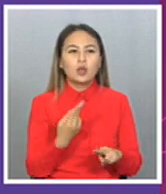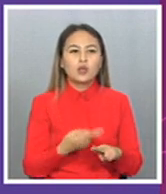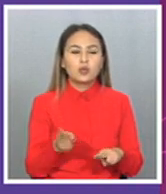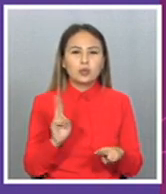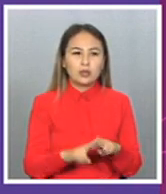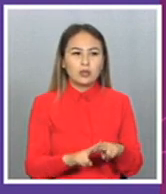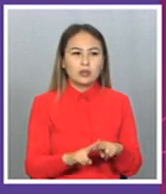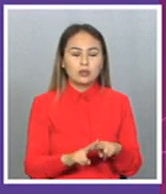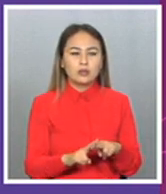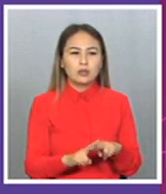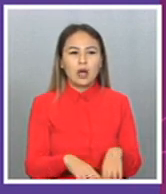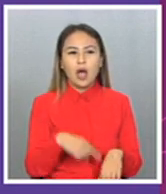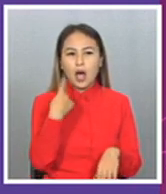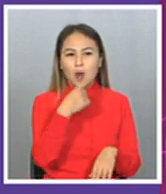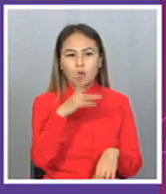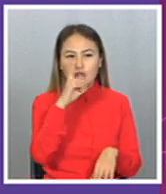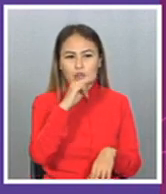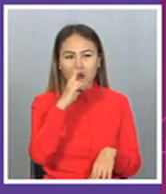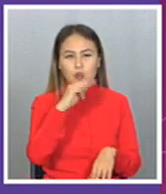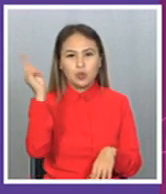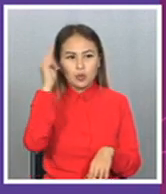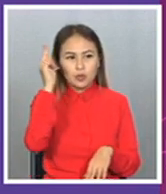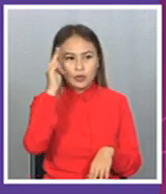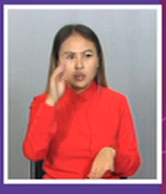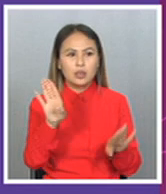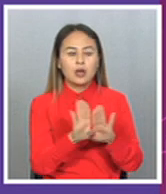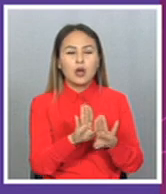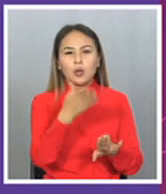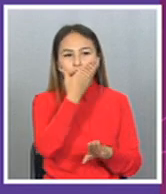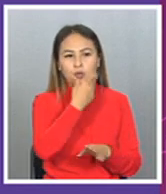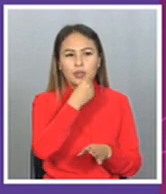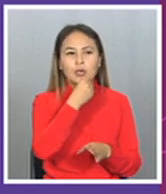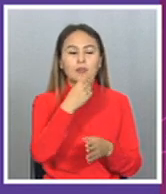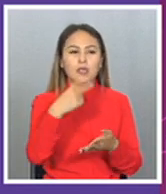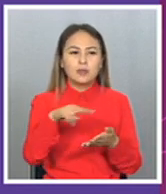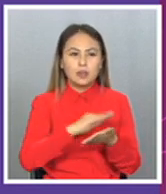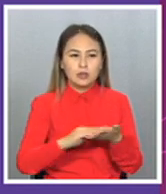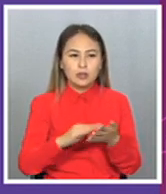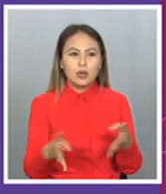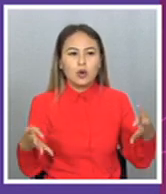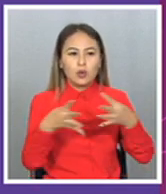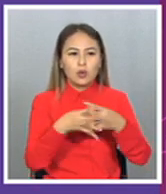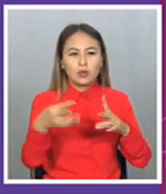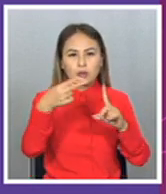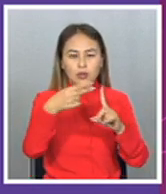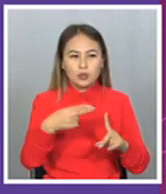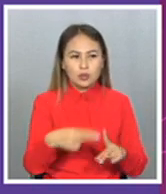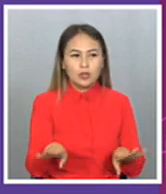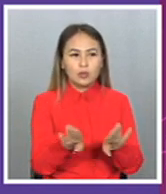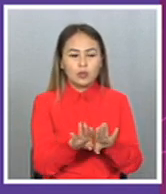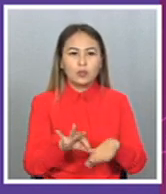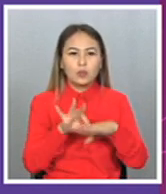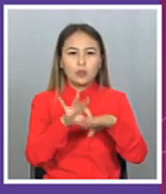бермейді. Сондықтан ауызша сөйлеуде де, көркем әдебиетте де құрмала